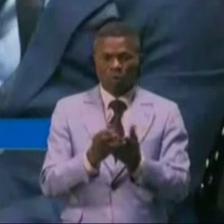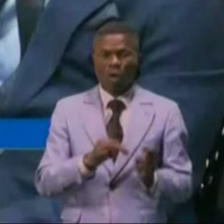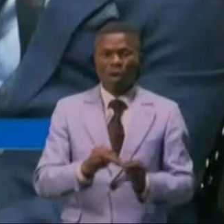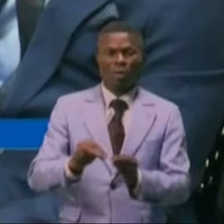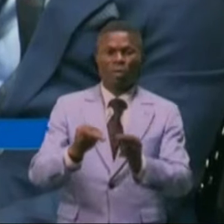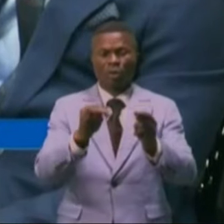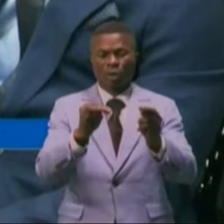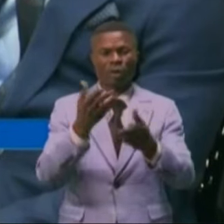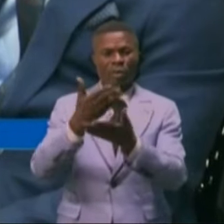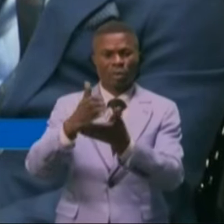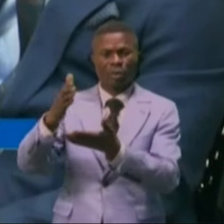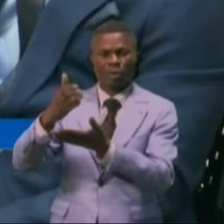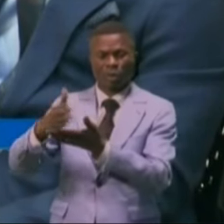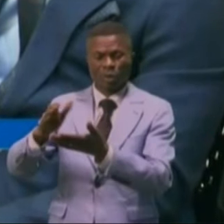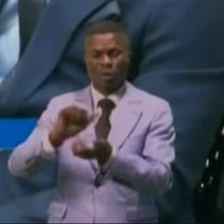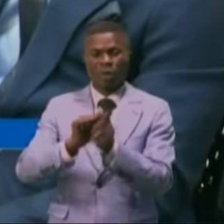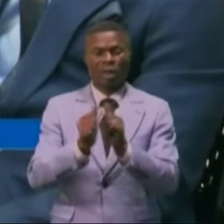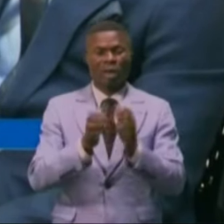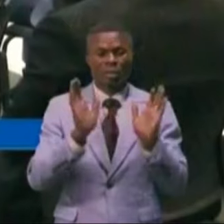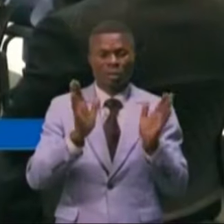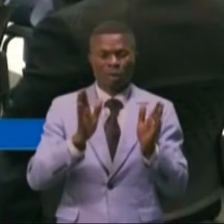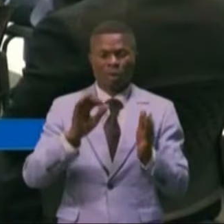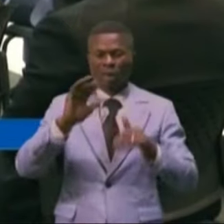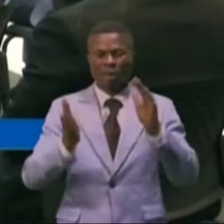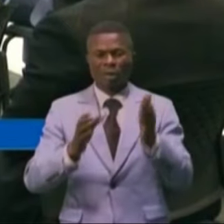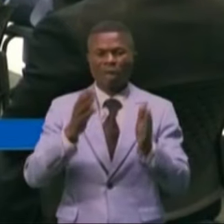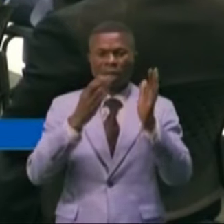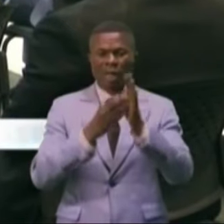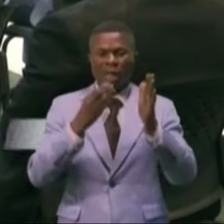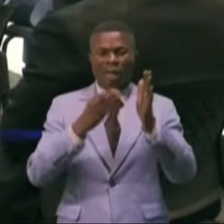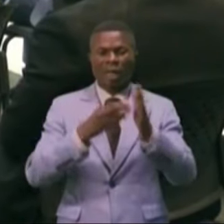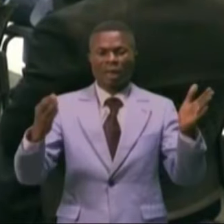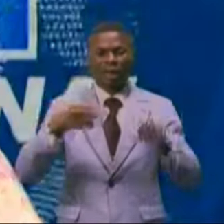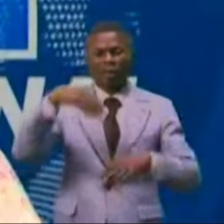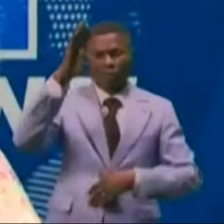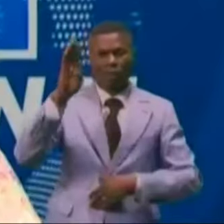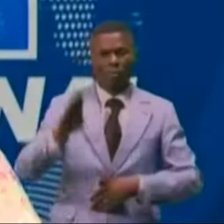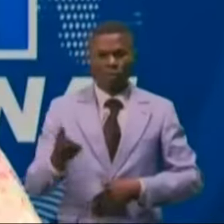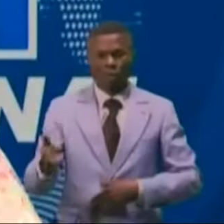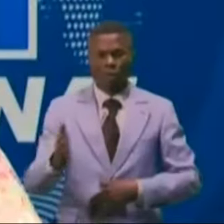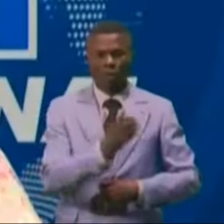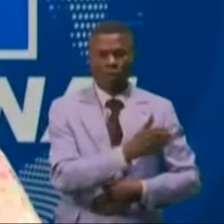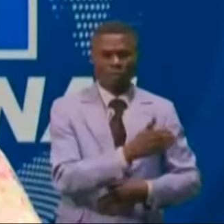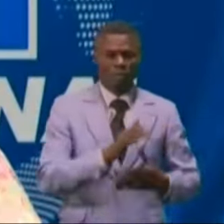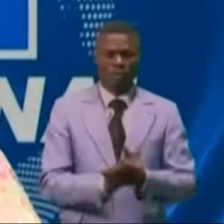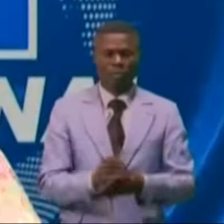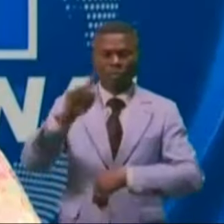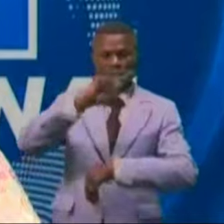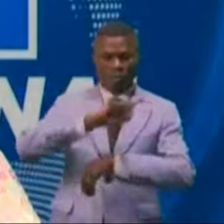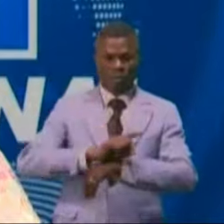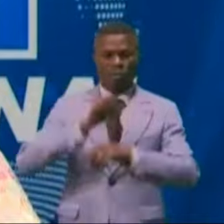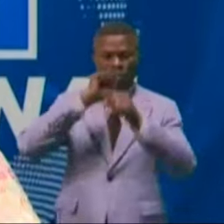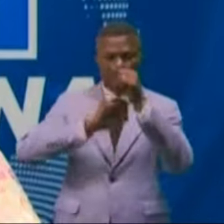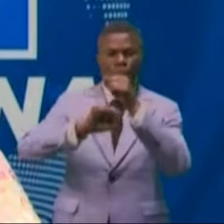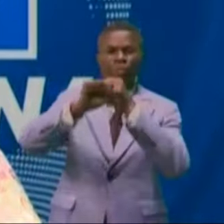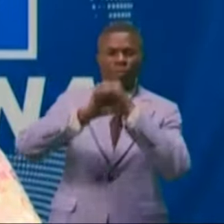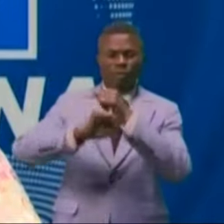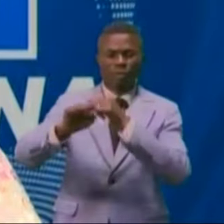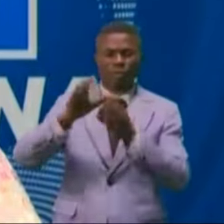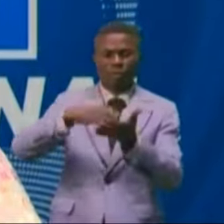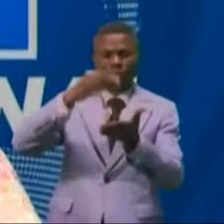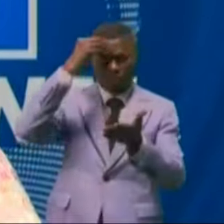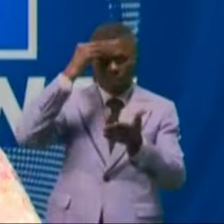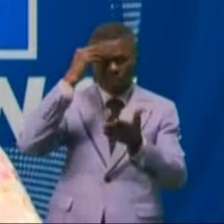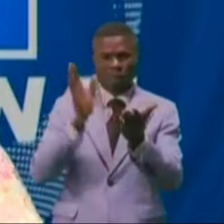de partage des risques à hauteur de 80%. Une journée de sensibilisation des élèves de